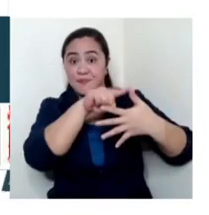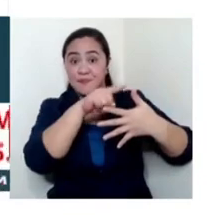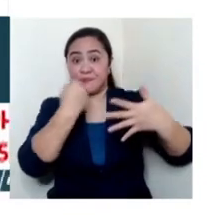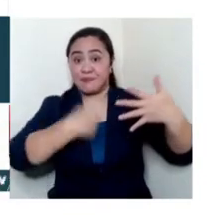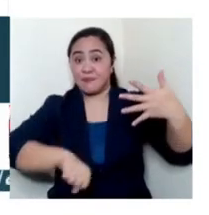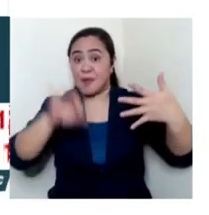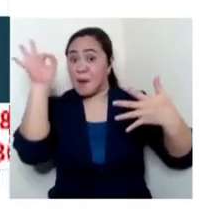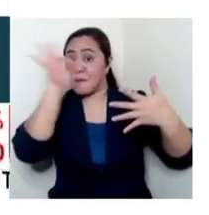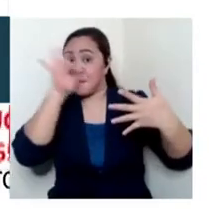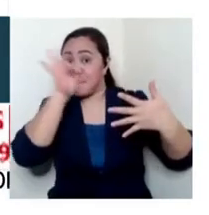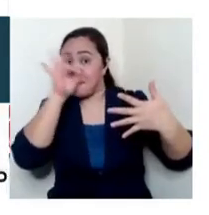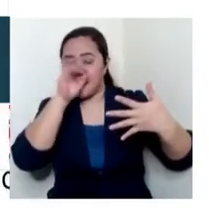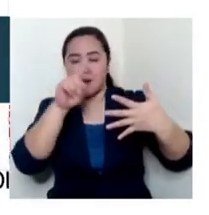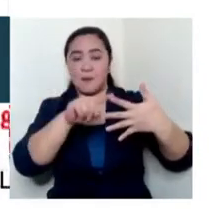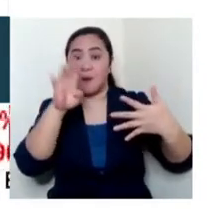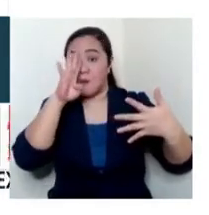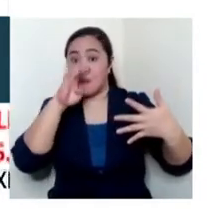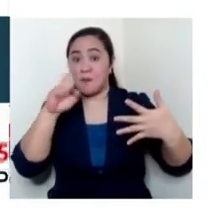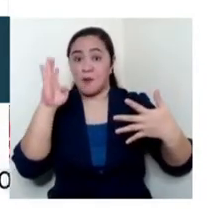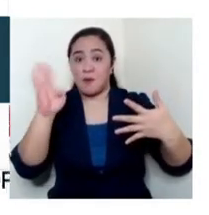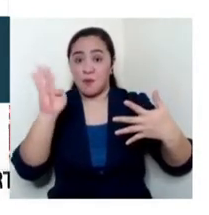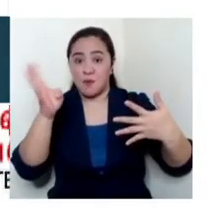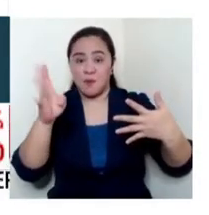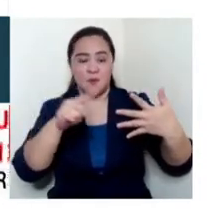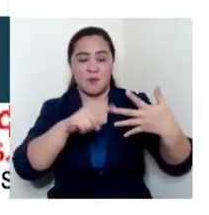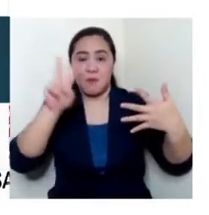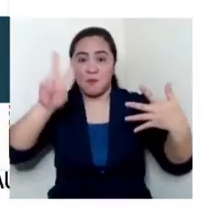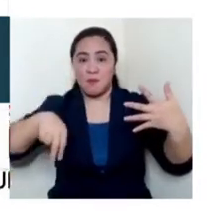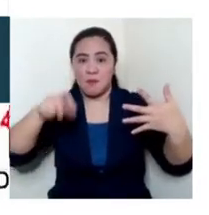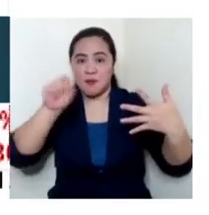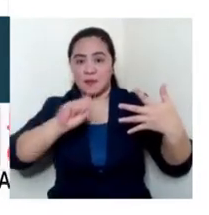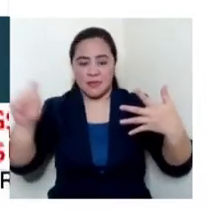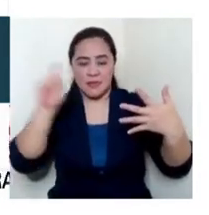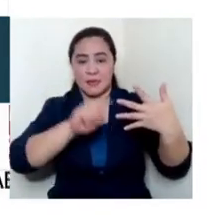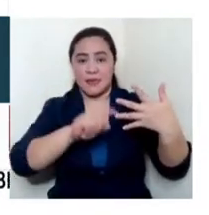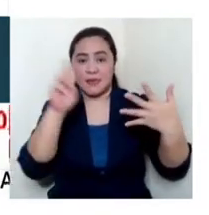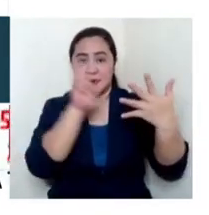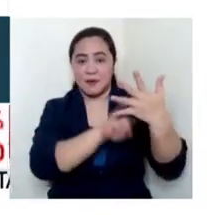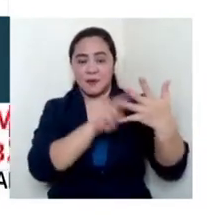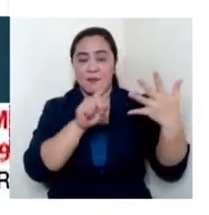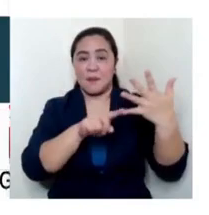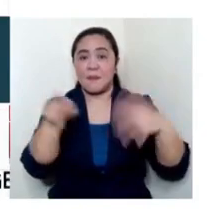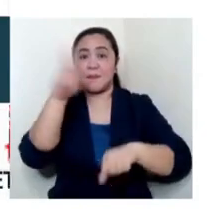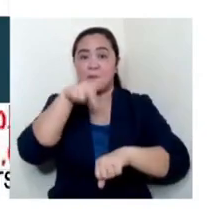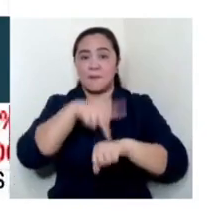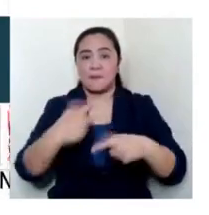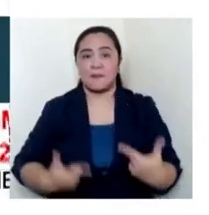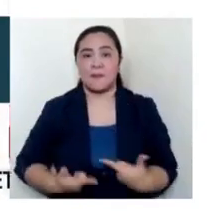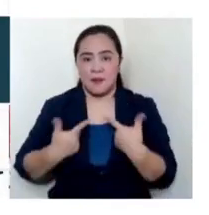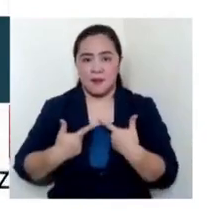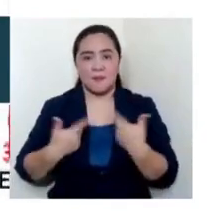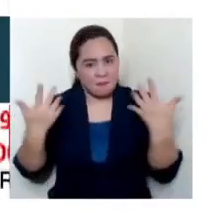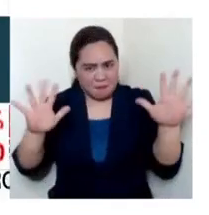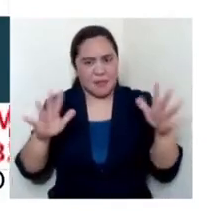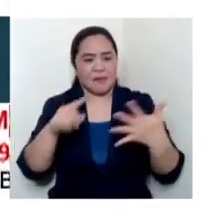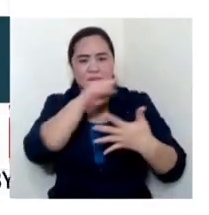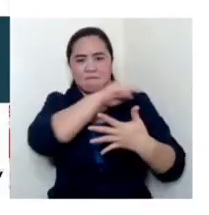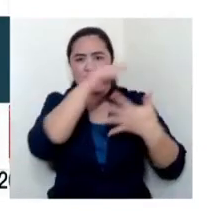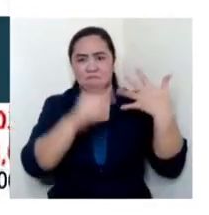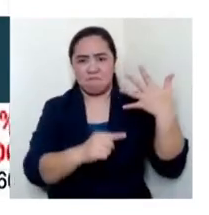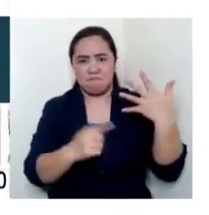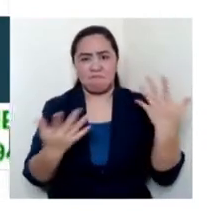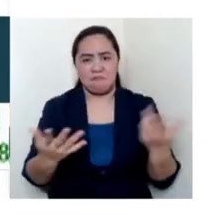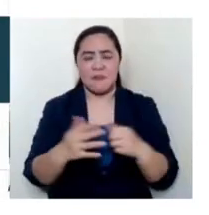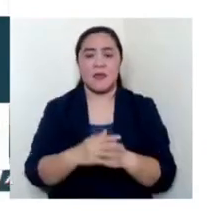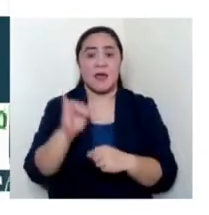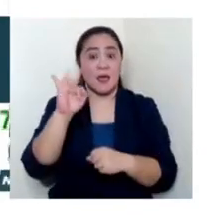at least 40 years old, able to read and write, registered voter, na resident of the Philippines. Iyon ang tinalaga ng saligang batas. At kung meron ka